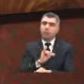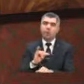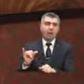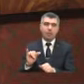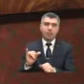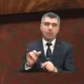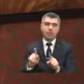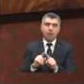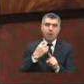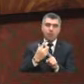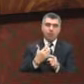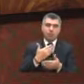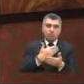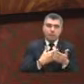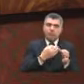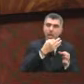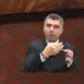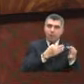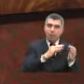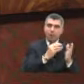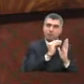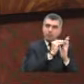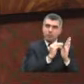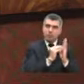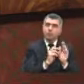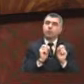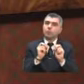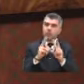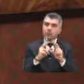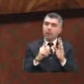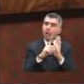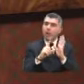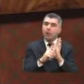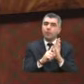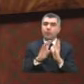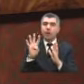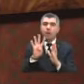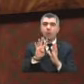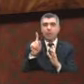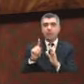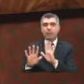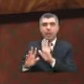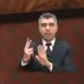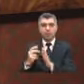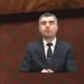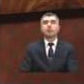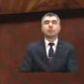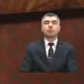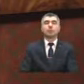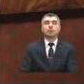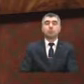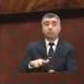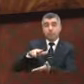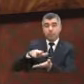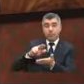الإدارية أو الإعلانات القضائية طبقا للقانون 44-12. الهدف من هذا القرار اللي